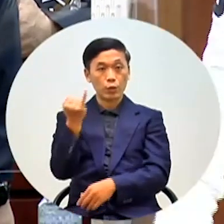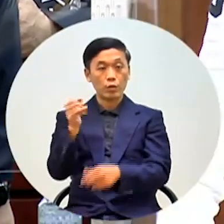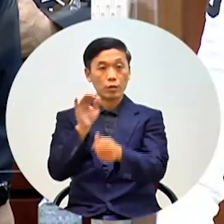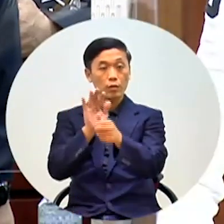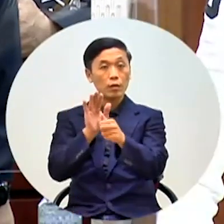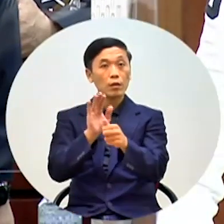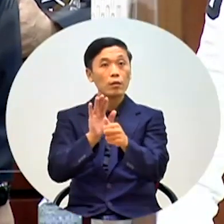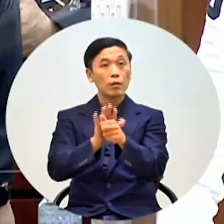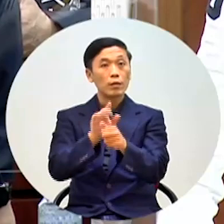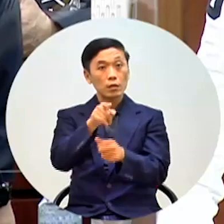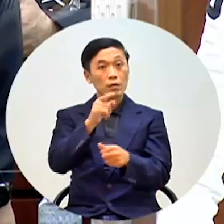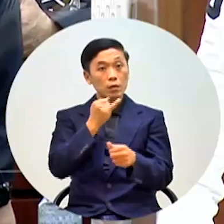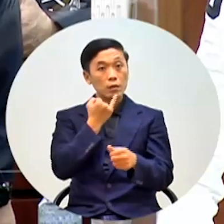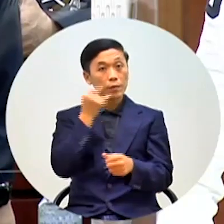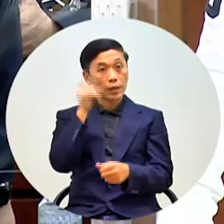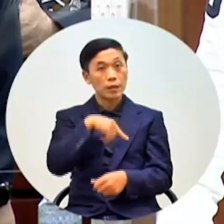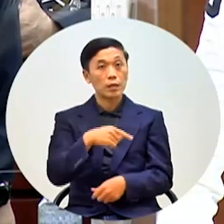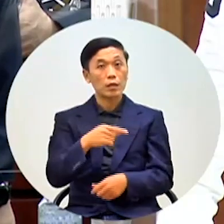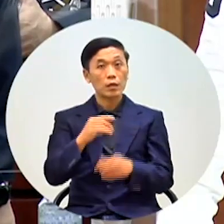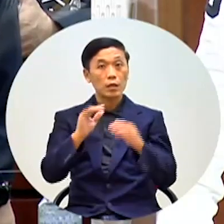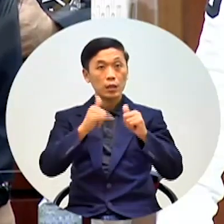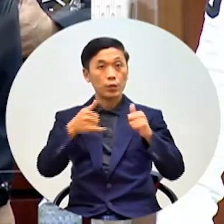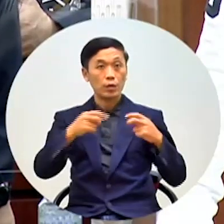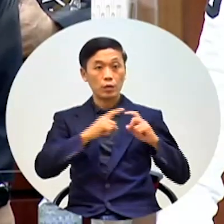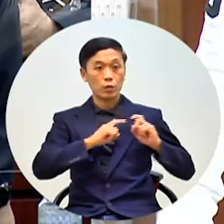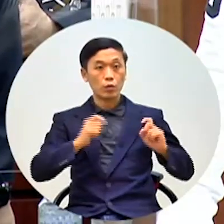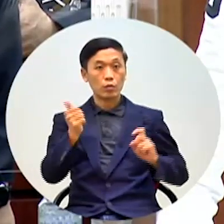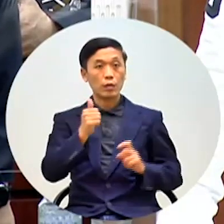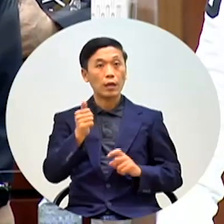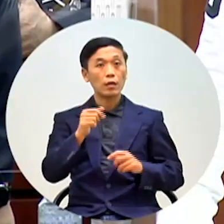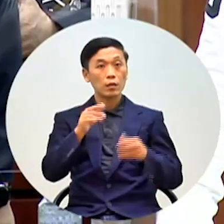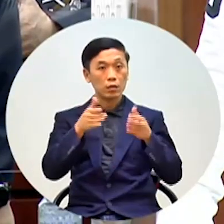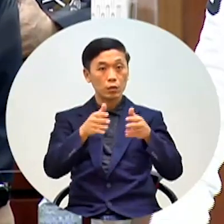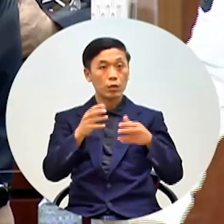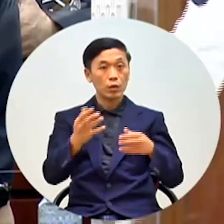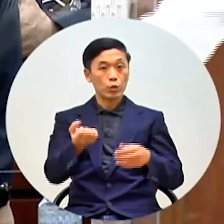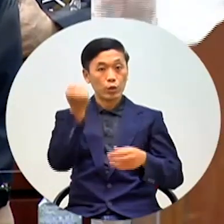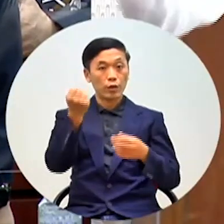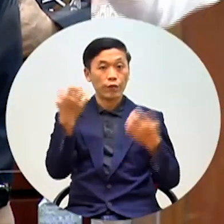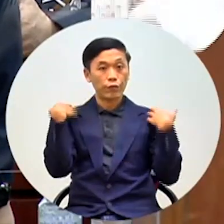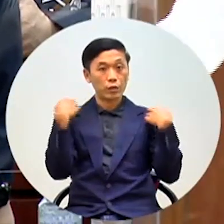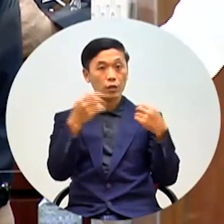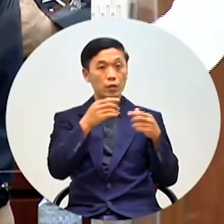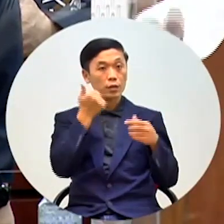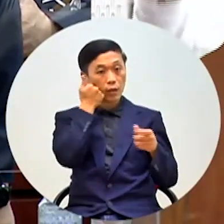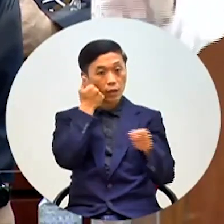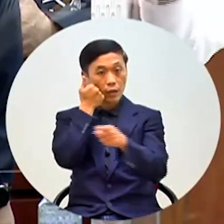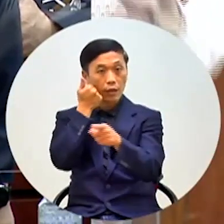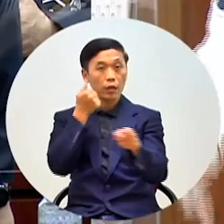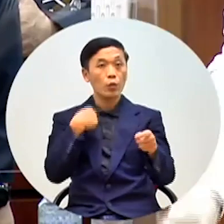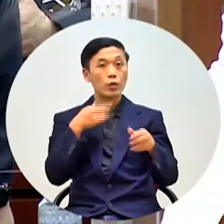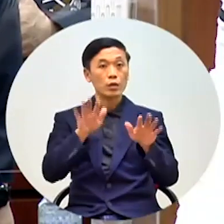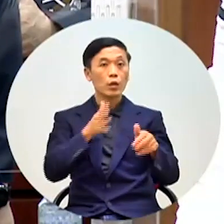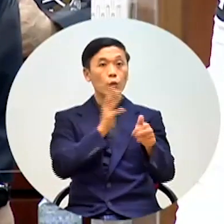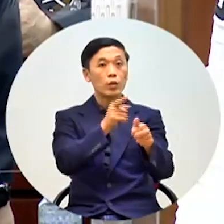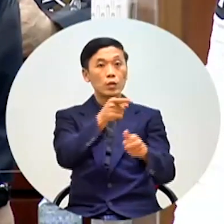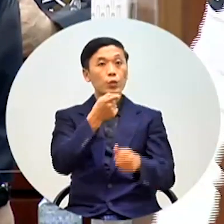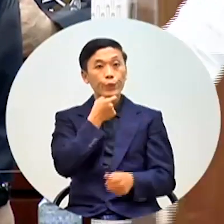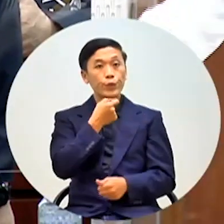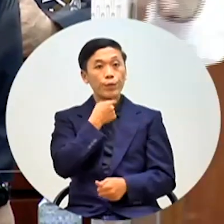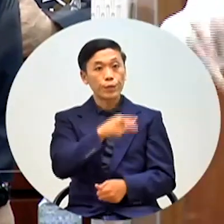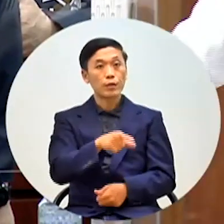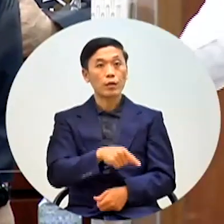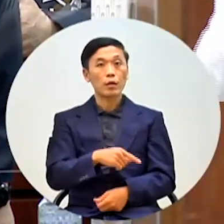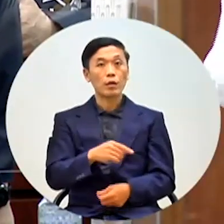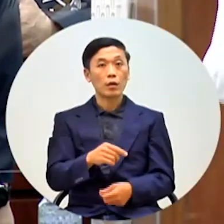市长可不可以？ 谢谢松议员，我想相关的这个权管的机关， 那本席现在问你嘛，你愿不愿意嘛？